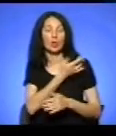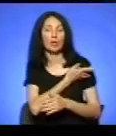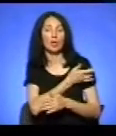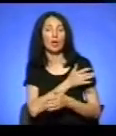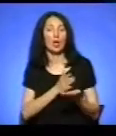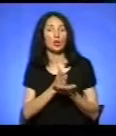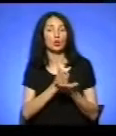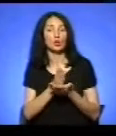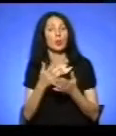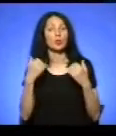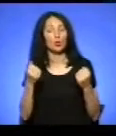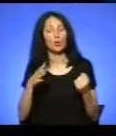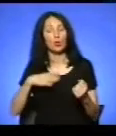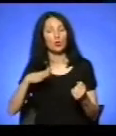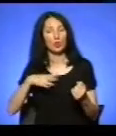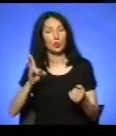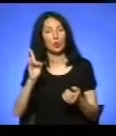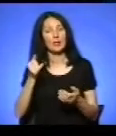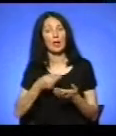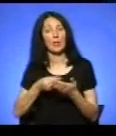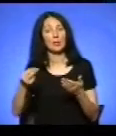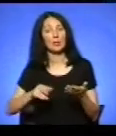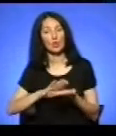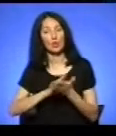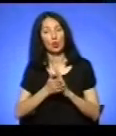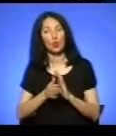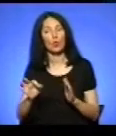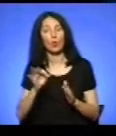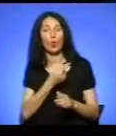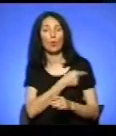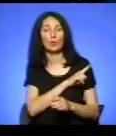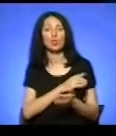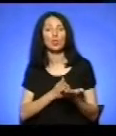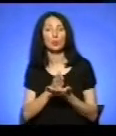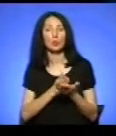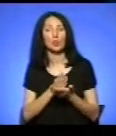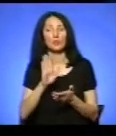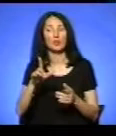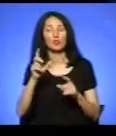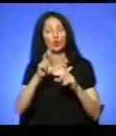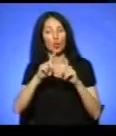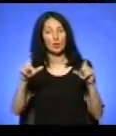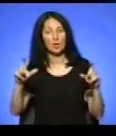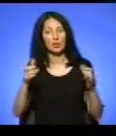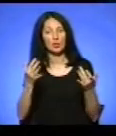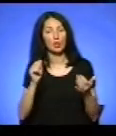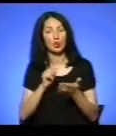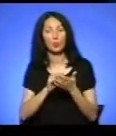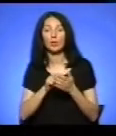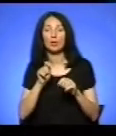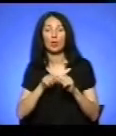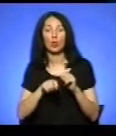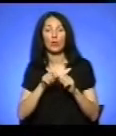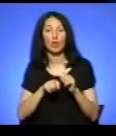і вони очікують на підписання договору про медичне обслуговування. В 3 закладах ще документація